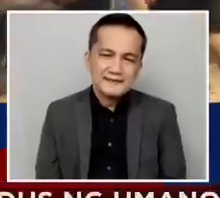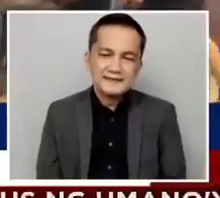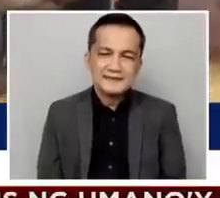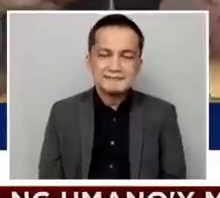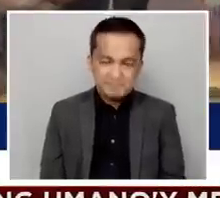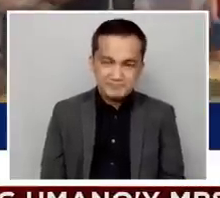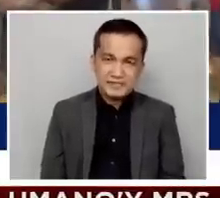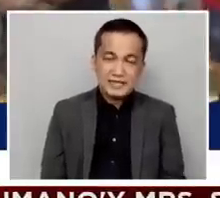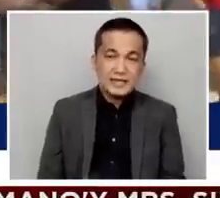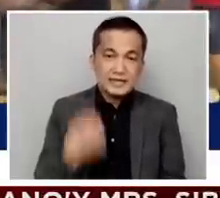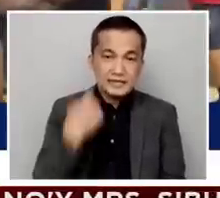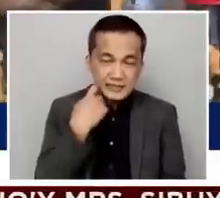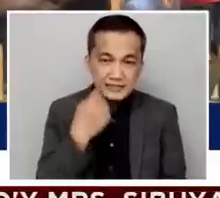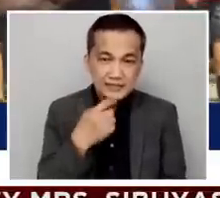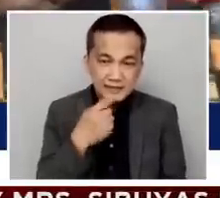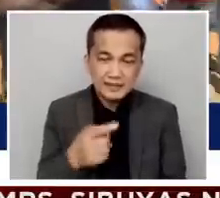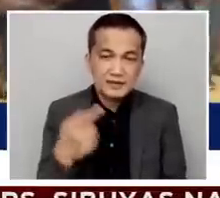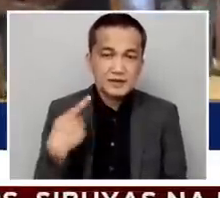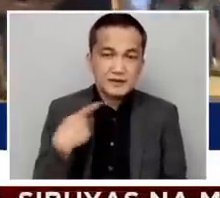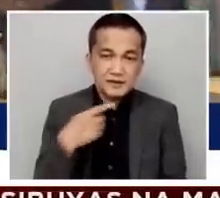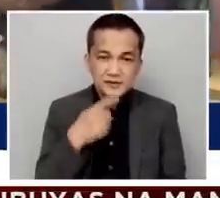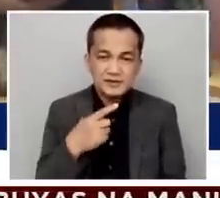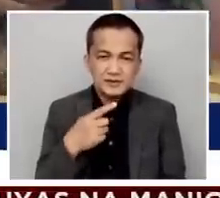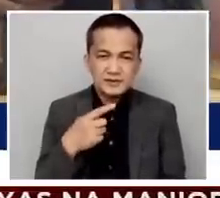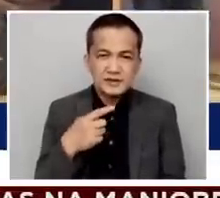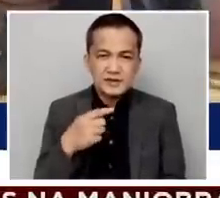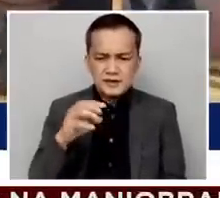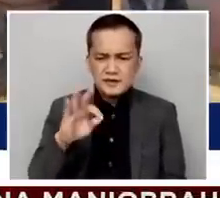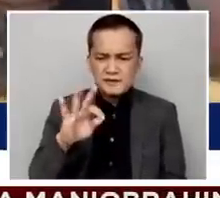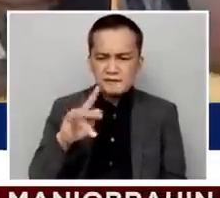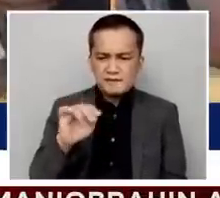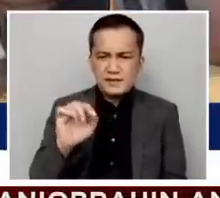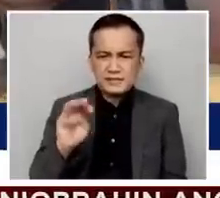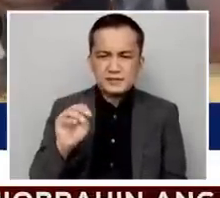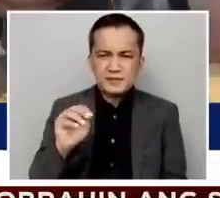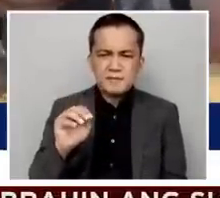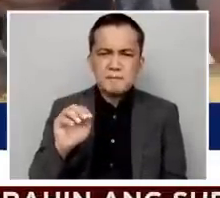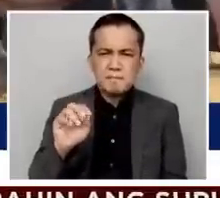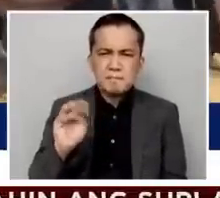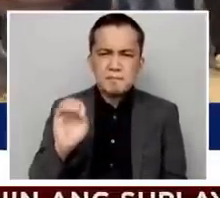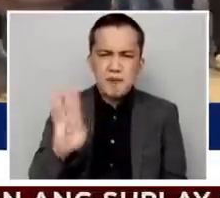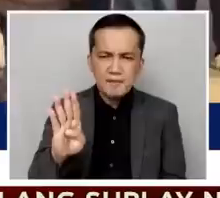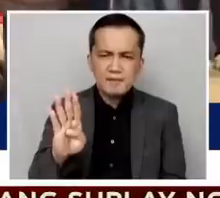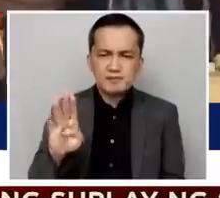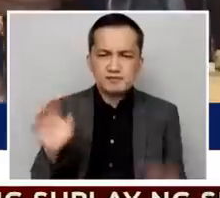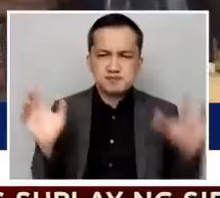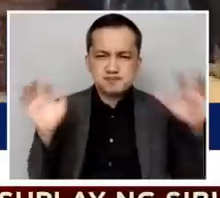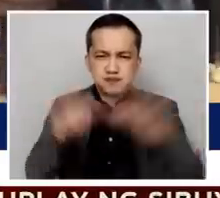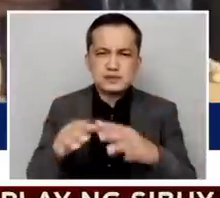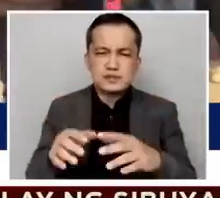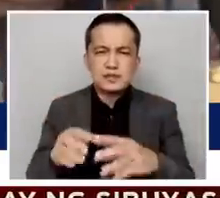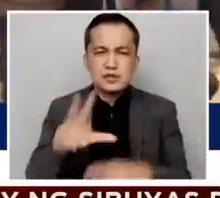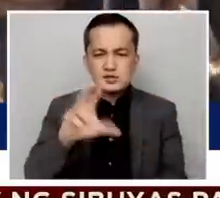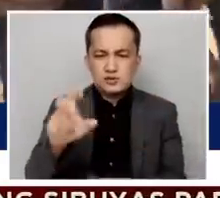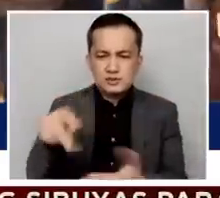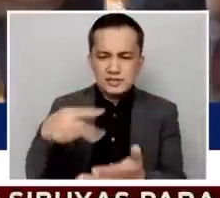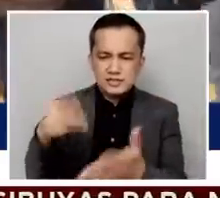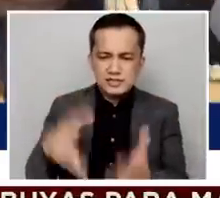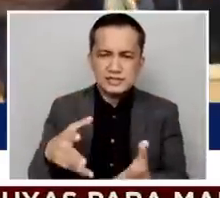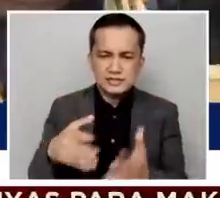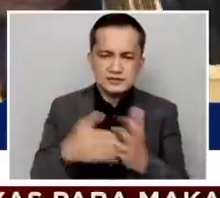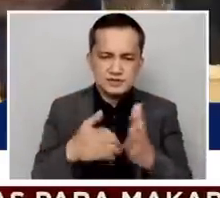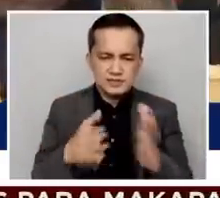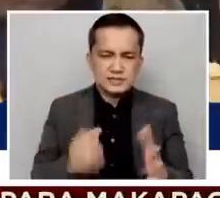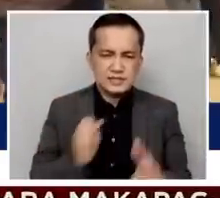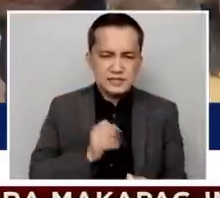Kabayan, kanina ba ay nagkaroon din dito ng flash mob. Tampok ang nasa 300 dancers, mga estudyante at mga kawani ng